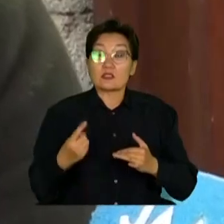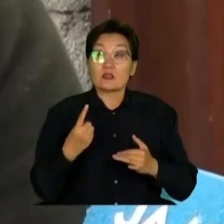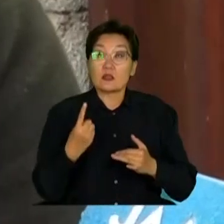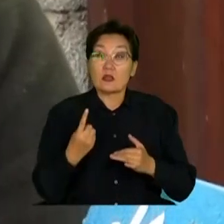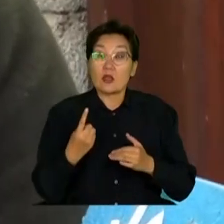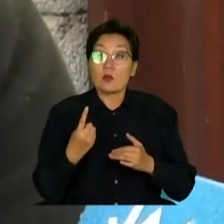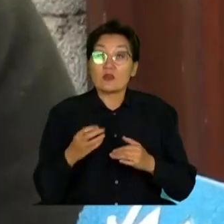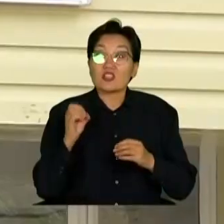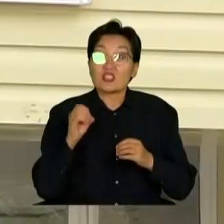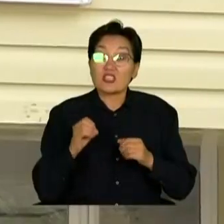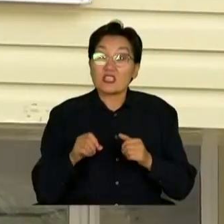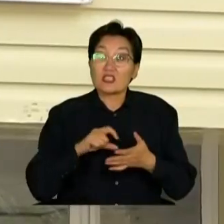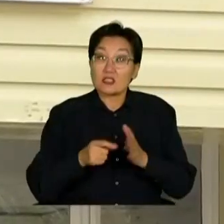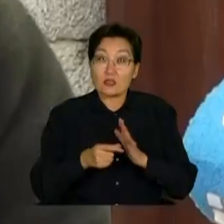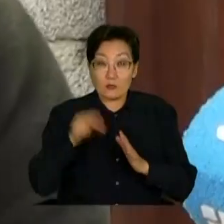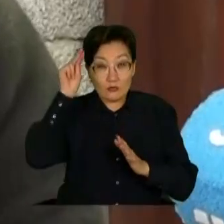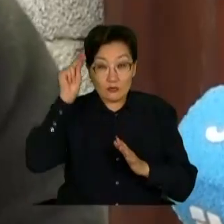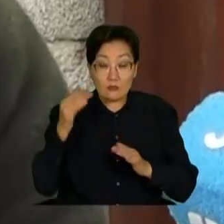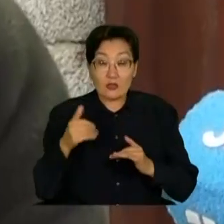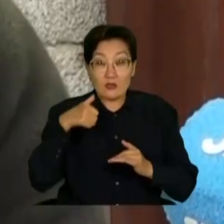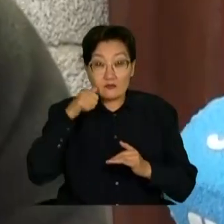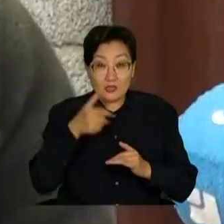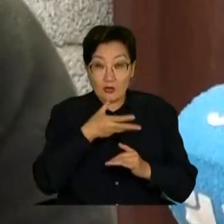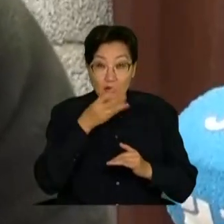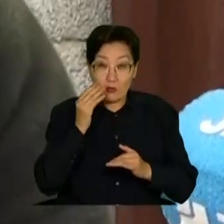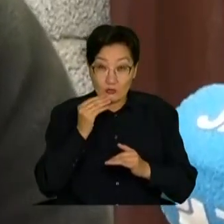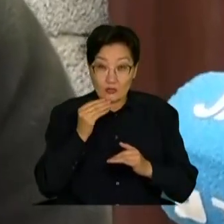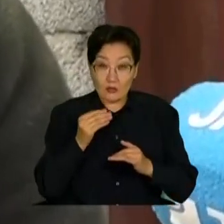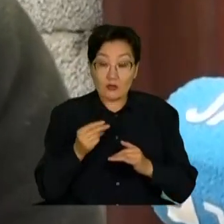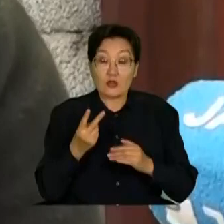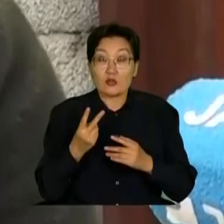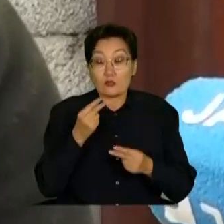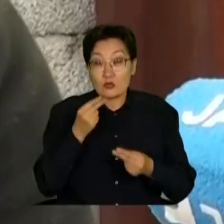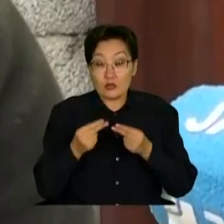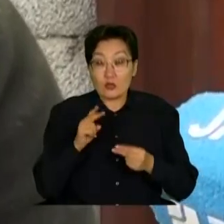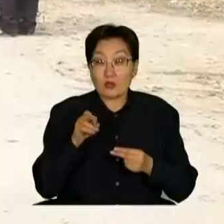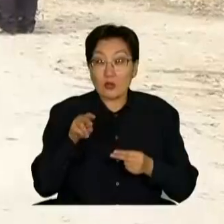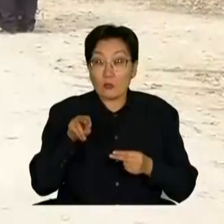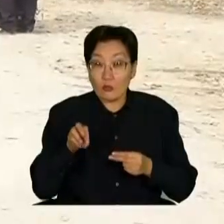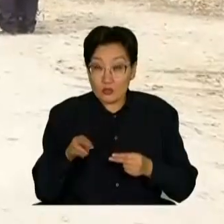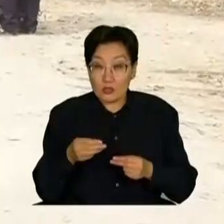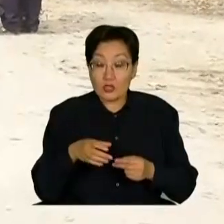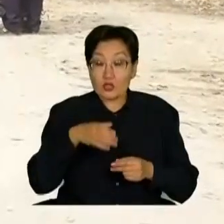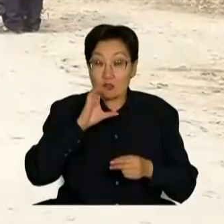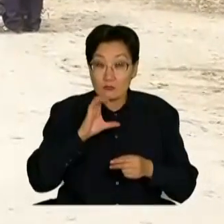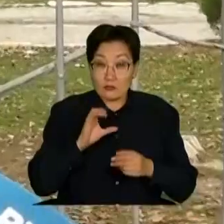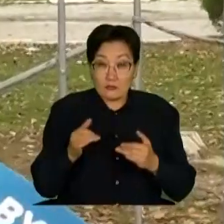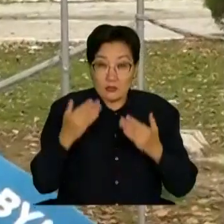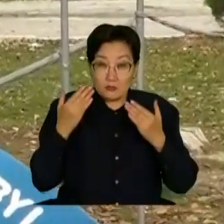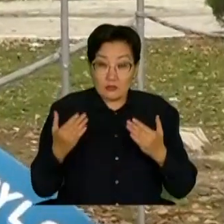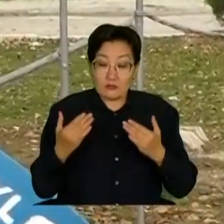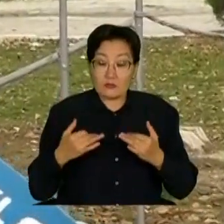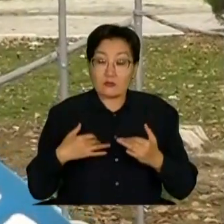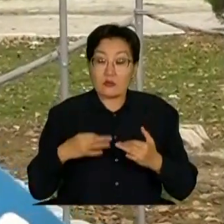есіпті оқиды, соң күтіп отыр. Кеше палау жедік деді, екеуді бітірген тамағын, компотында бітірген. Ол білмеймін. Мен